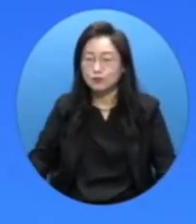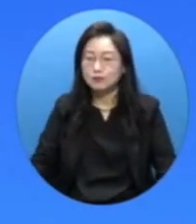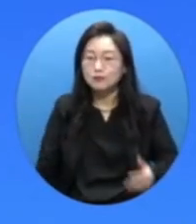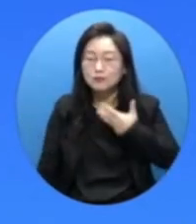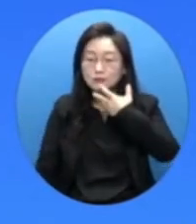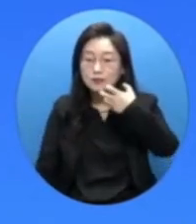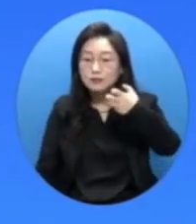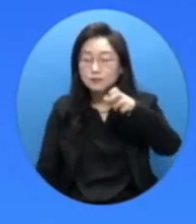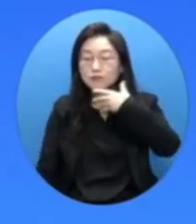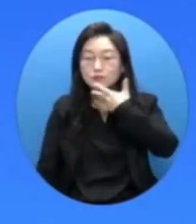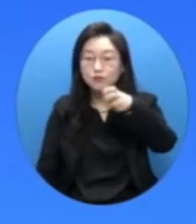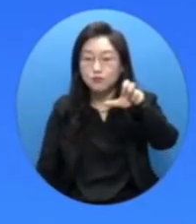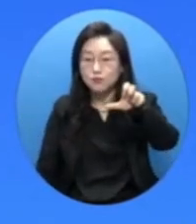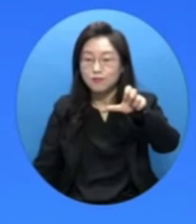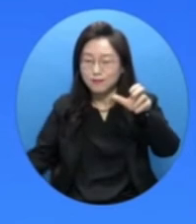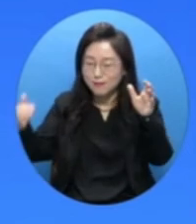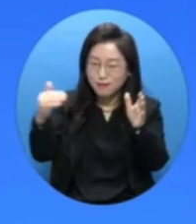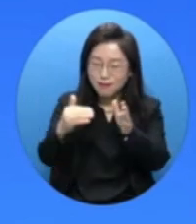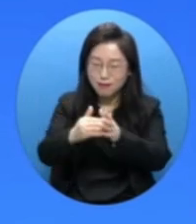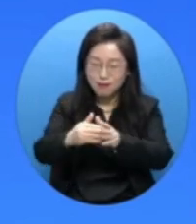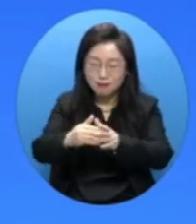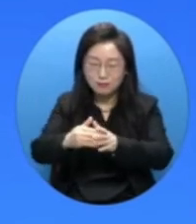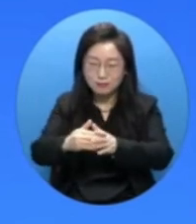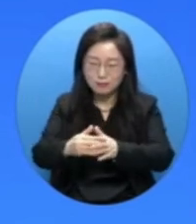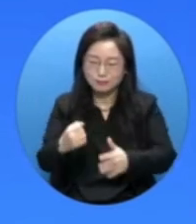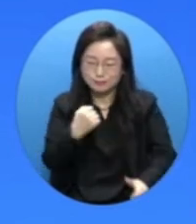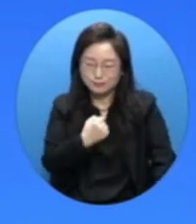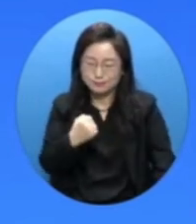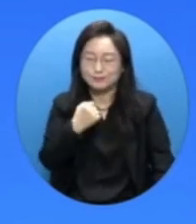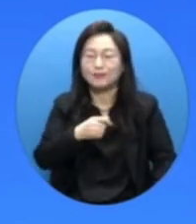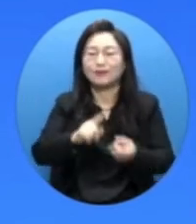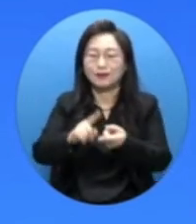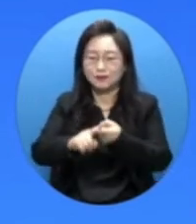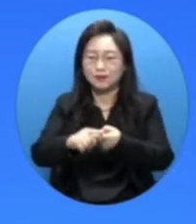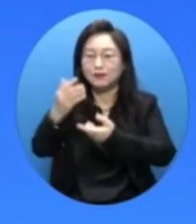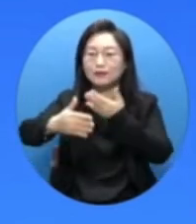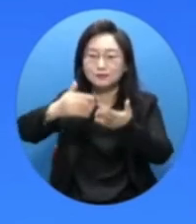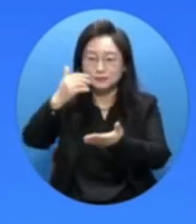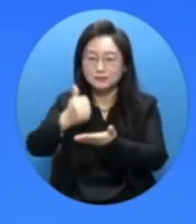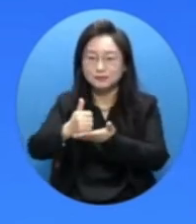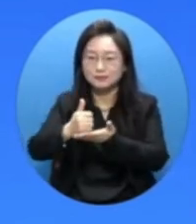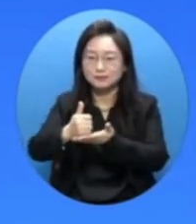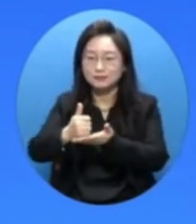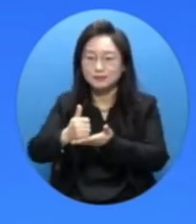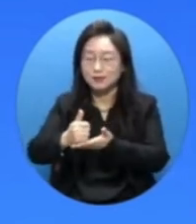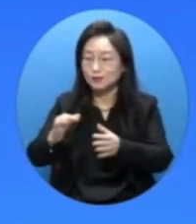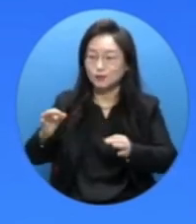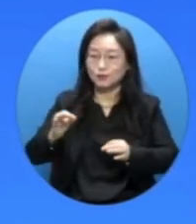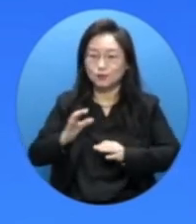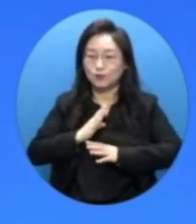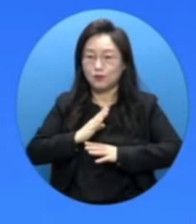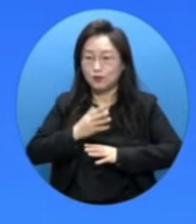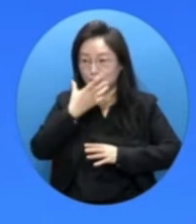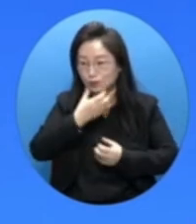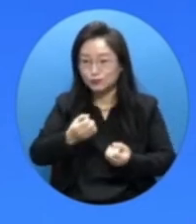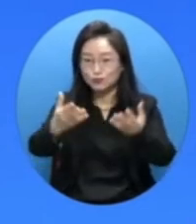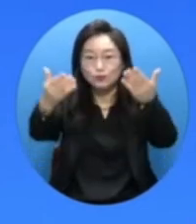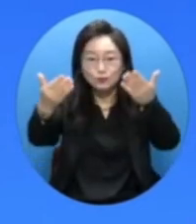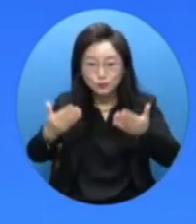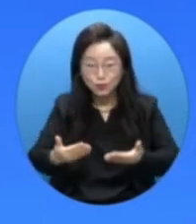그런 꿈을 이치야 잃어버리지 않았습니다 하나님께서 놀라운 축복을